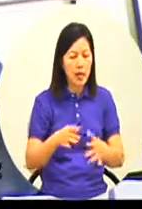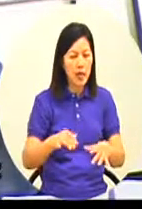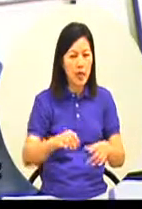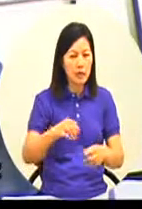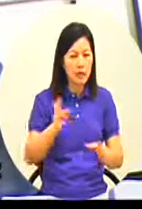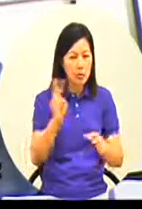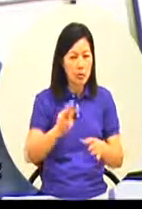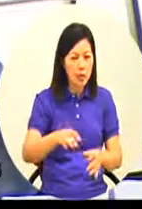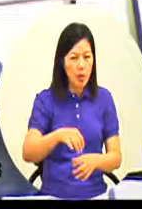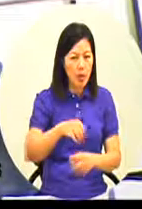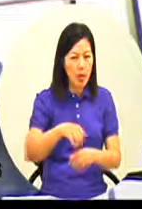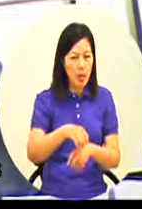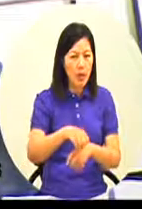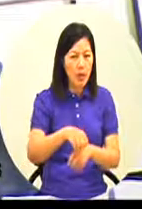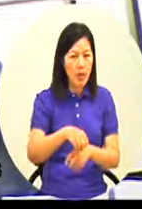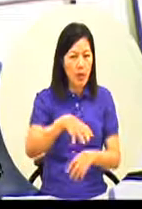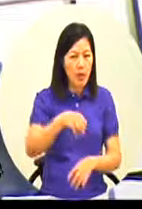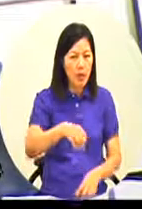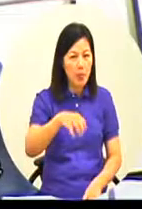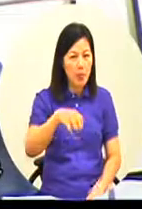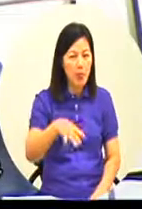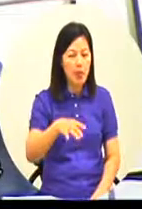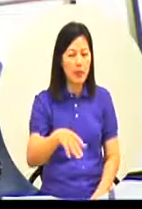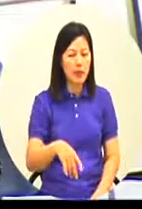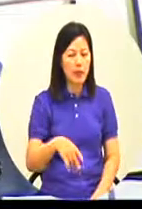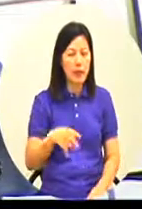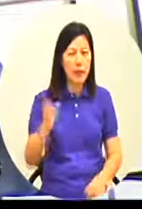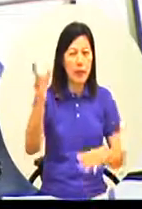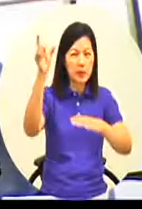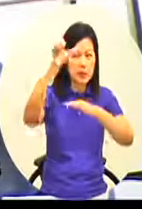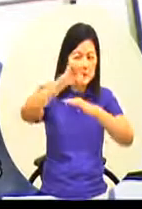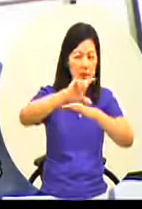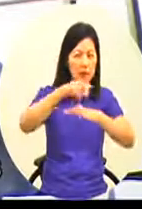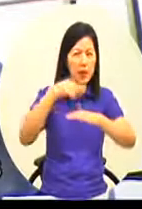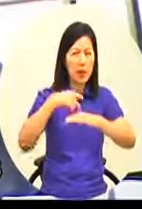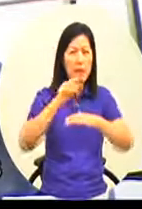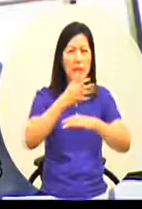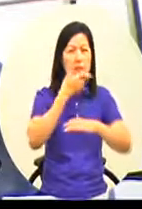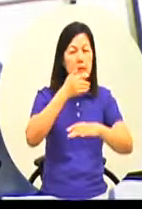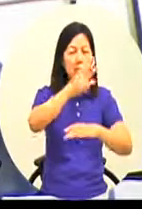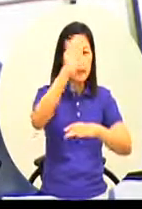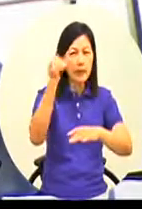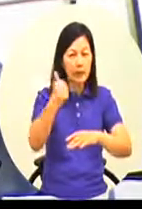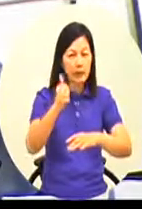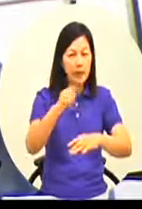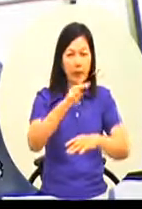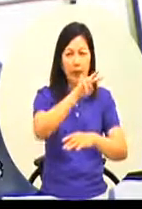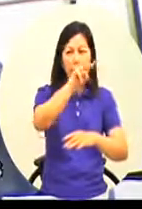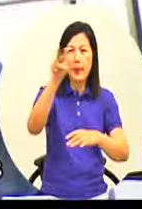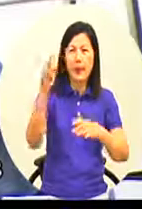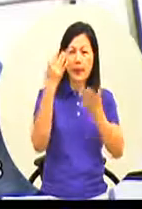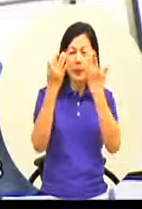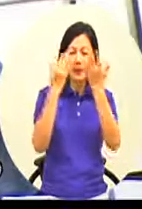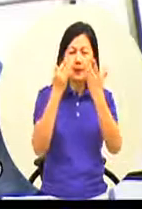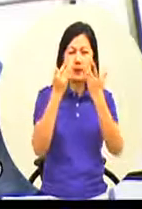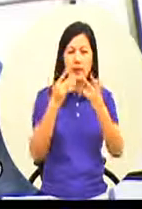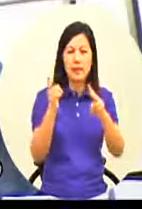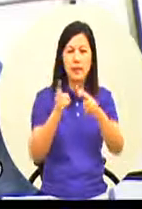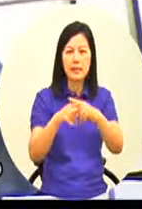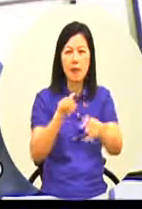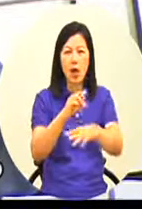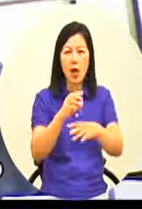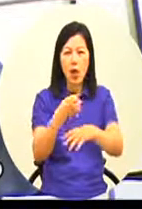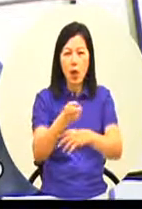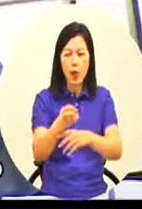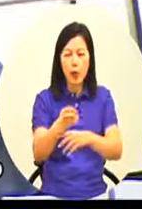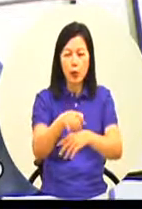丽的夕阳。我徛底下，甚至天气好的时候，可以看到很清楚的看到我们的小琉球。